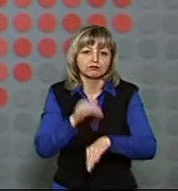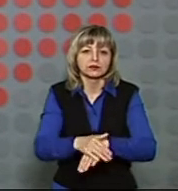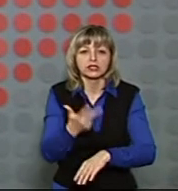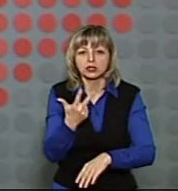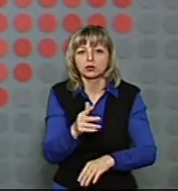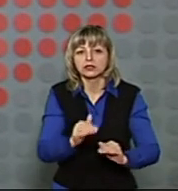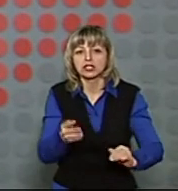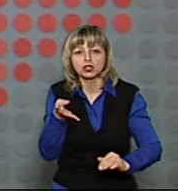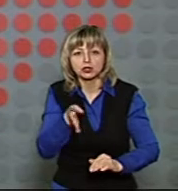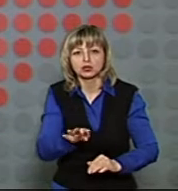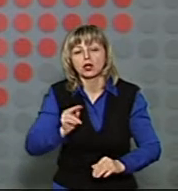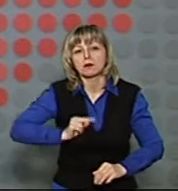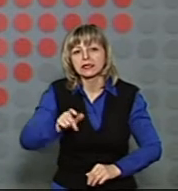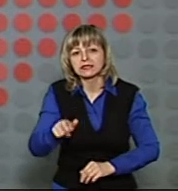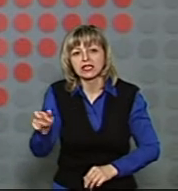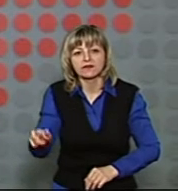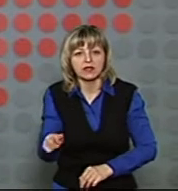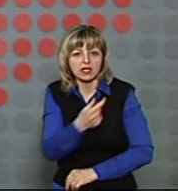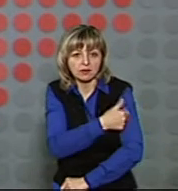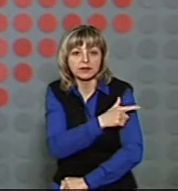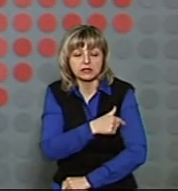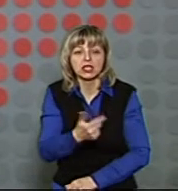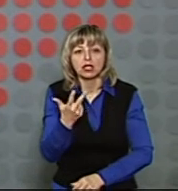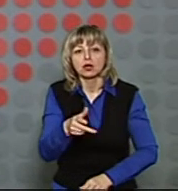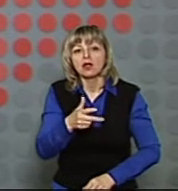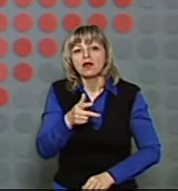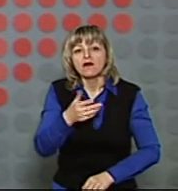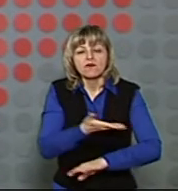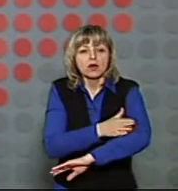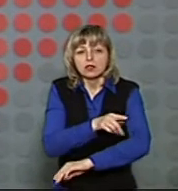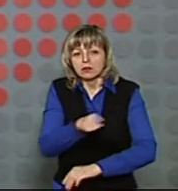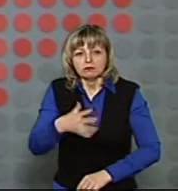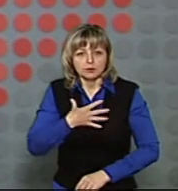2 медичних працівників. Троє волинян померли від коронавірусу у період з